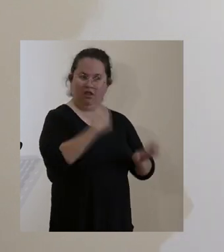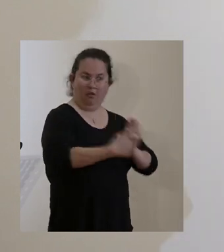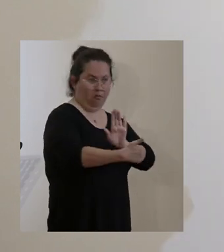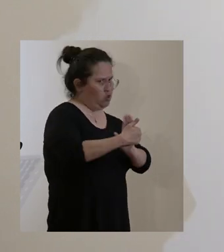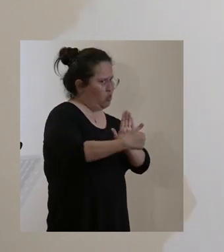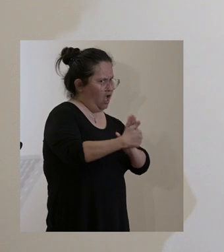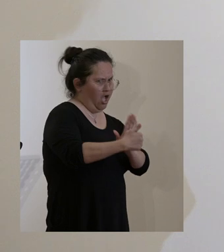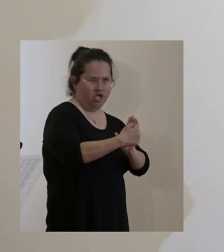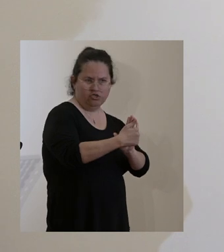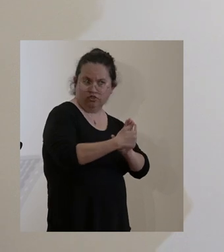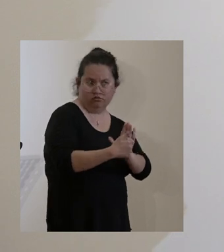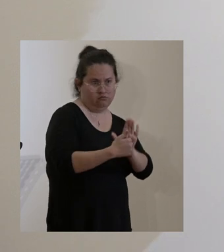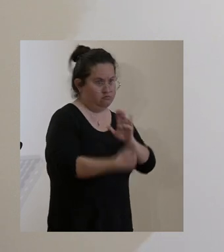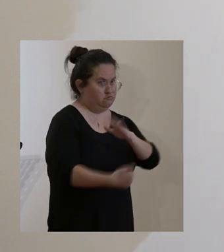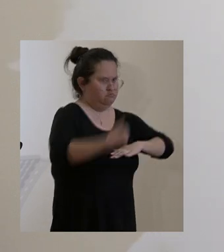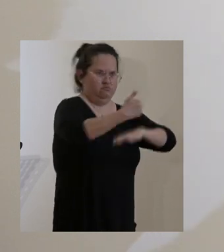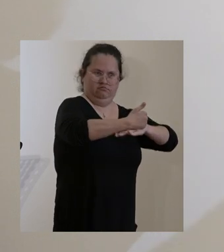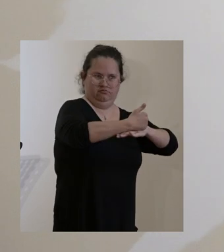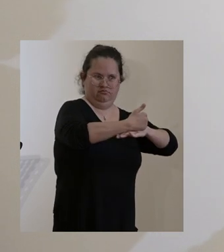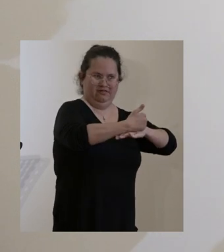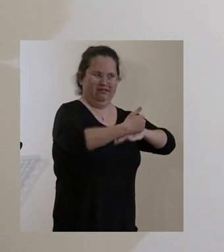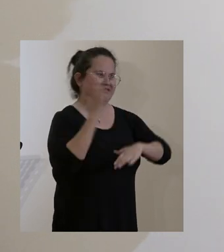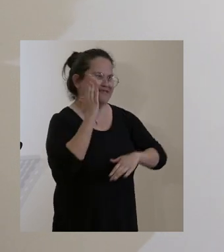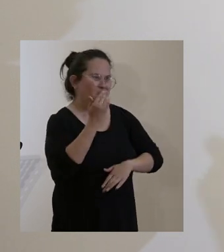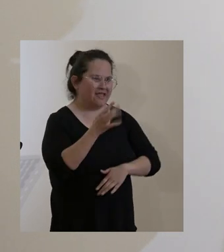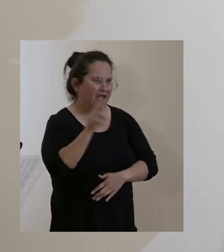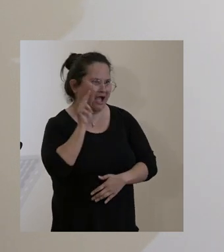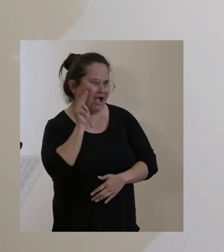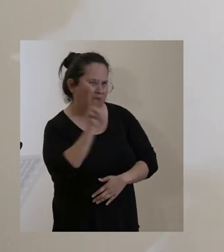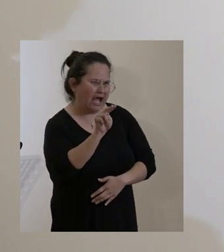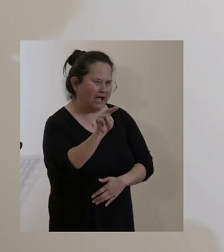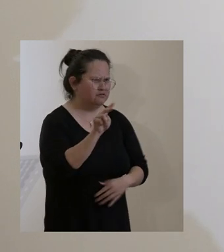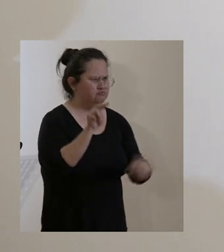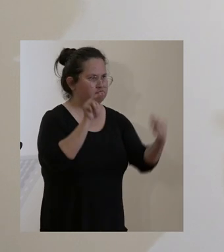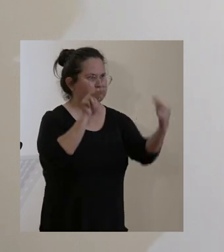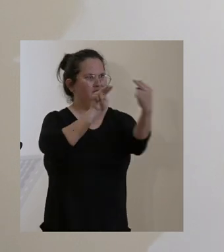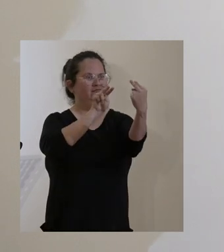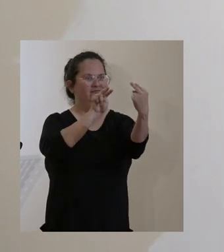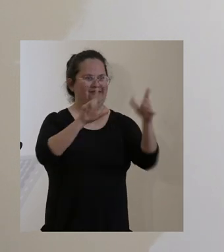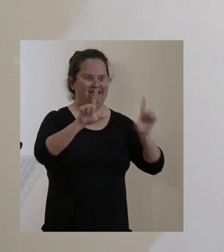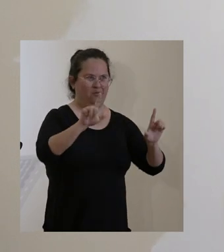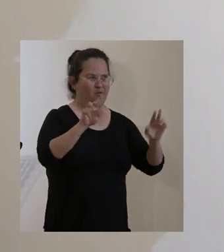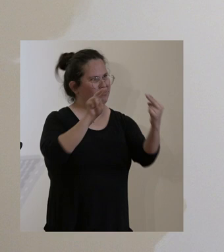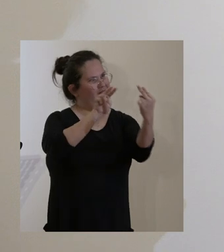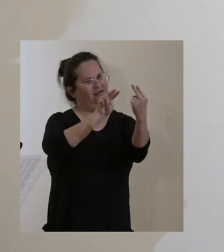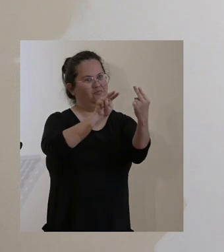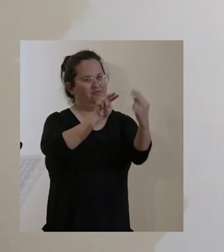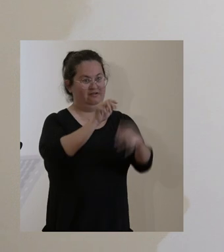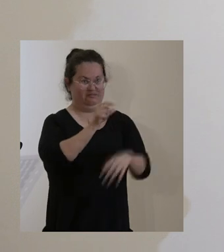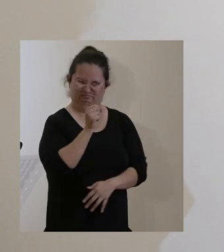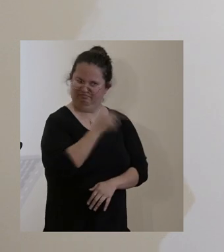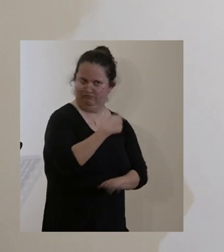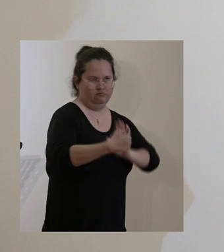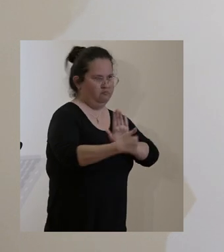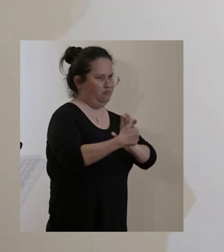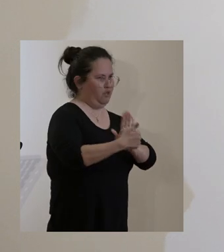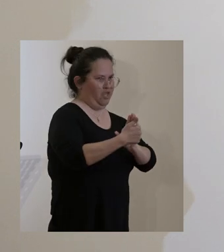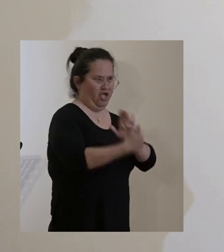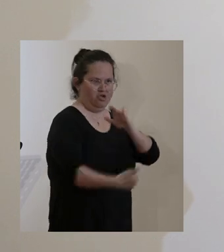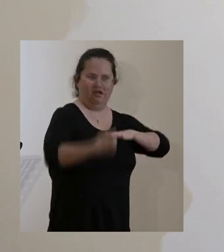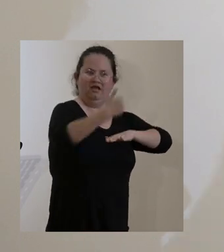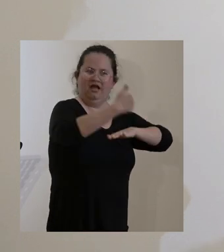principal du tableau, c'est la raison pour laquelle elle vous regarde. C'est bien elle qui est ici le personnage central. Mais ce